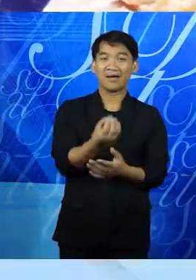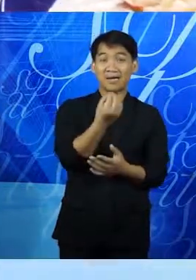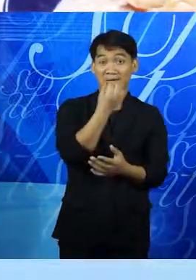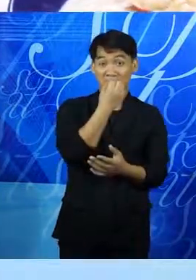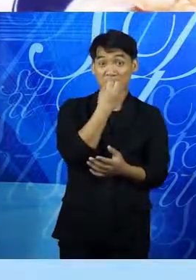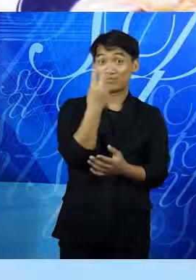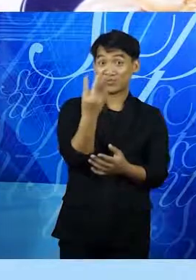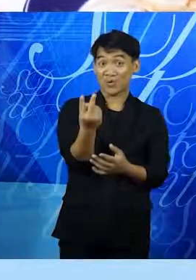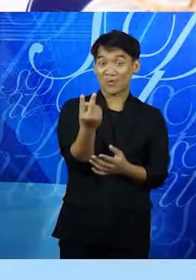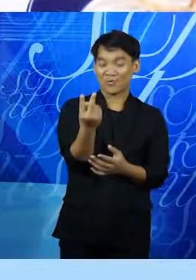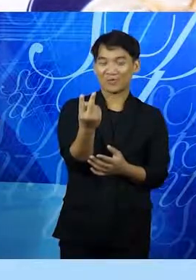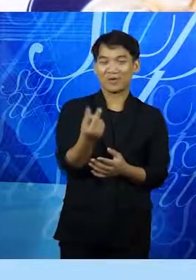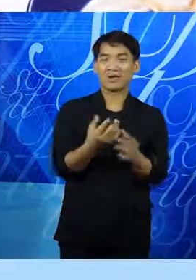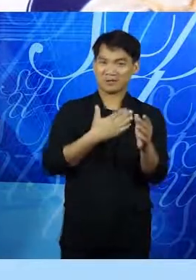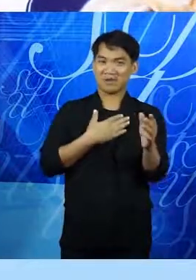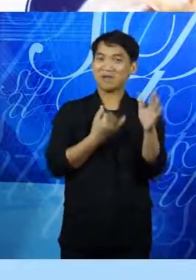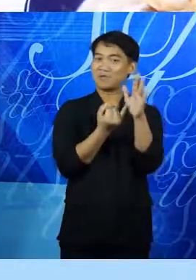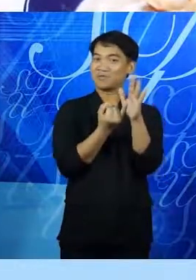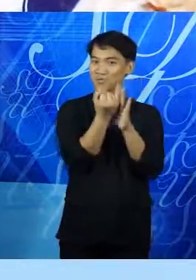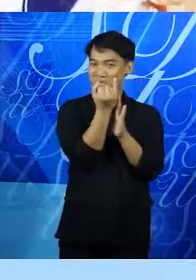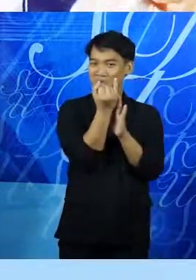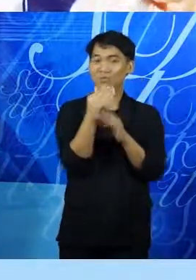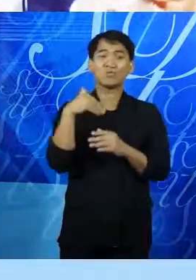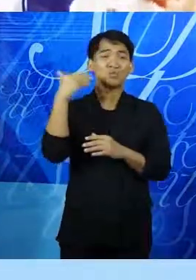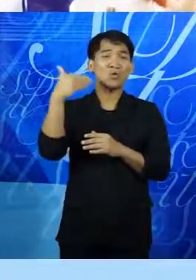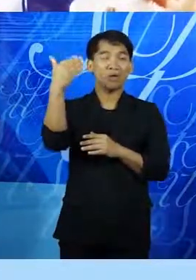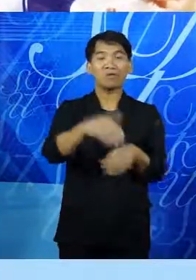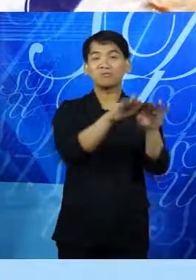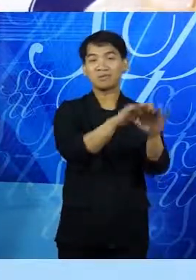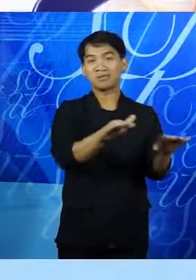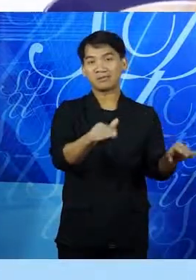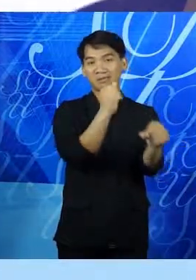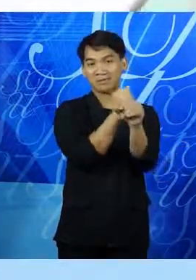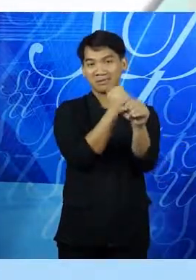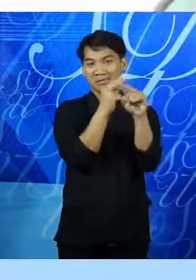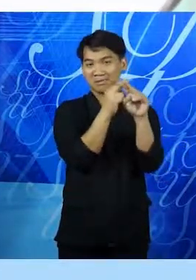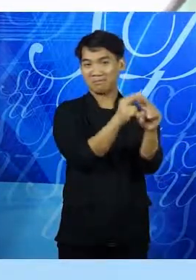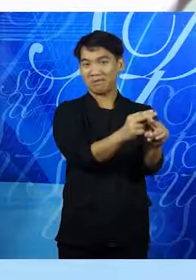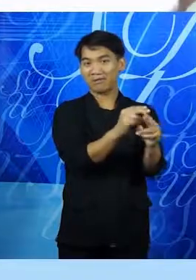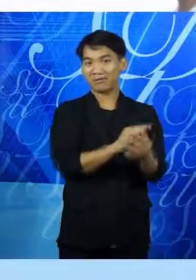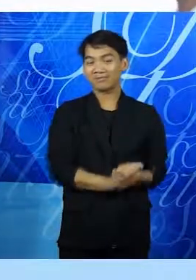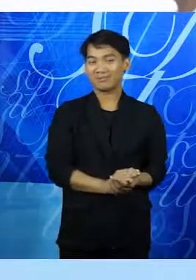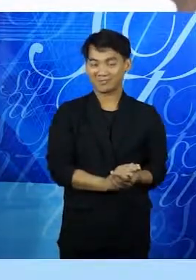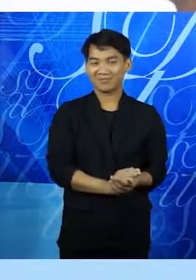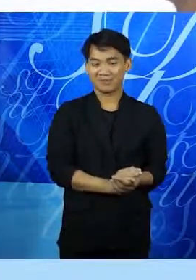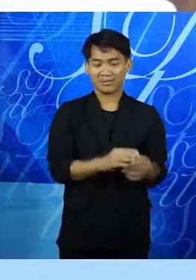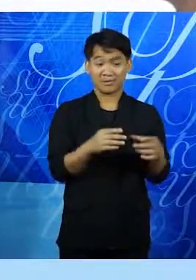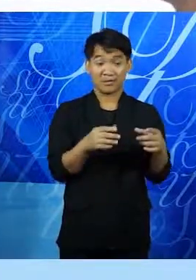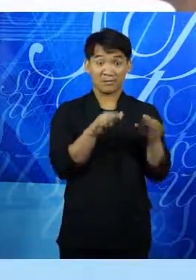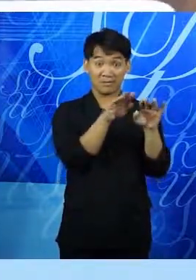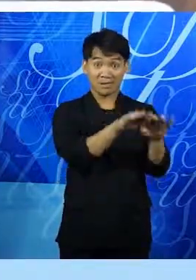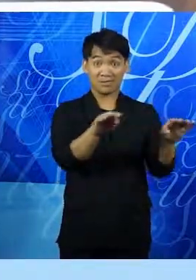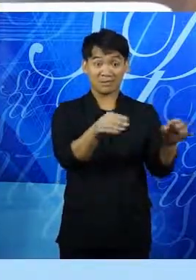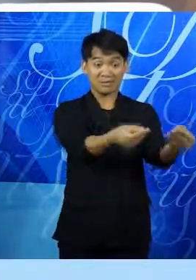ครูจะต้องให้โอกาสเด็กที่จะตัดสินใจทำเองจะเห็นว่าเมื่อตะกี้นี้นะคะเด็กเนี่ยนะคะจะยื่นมาให้ครูแต่ครู